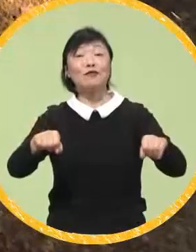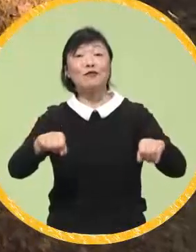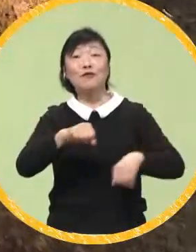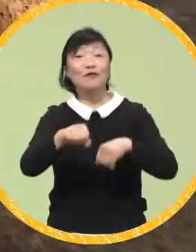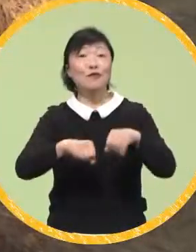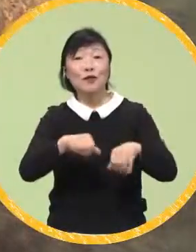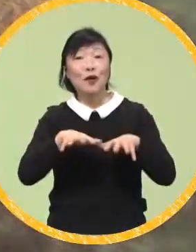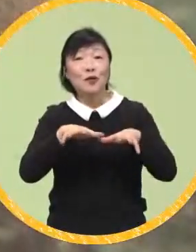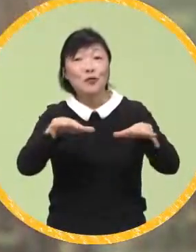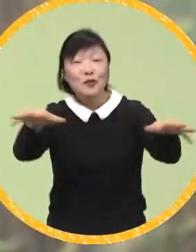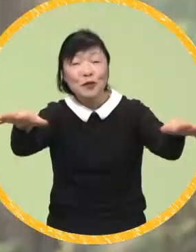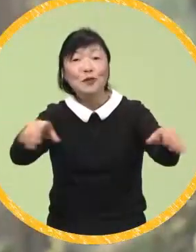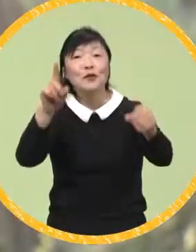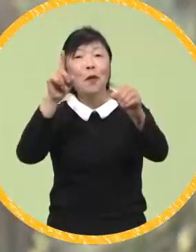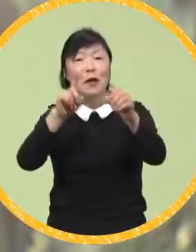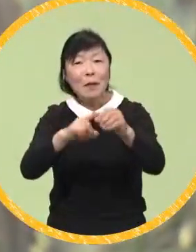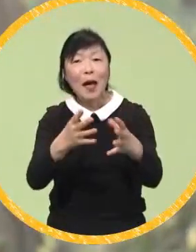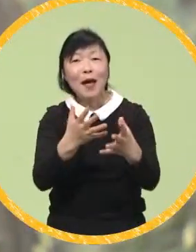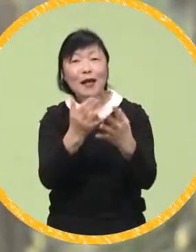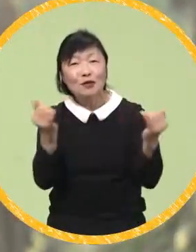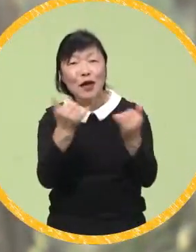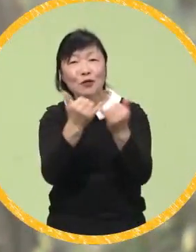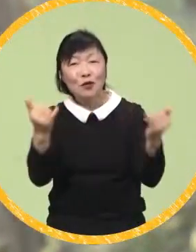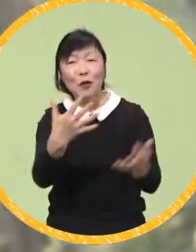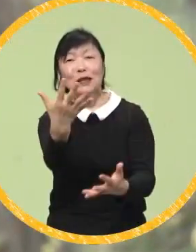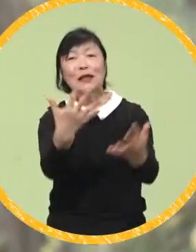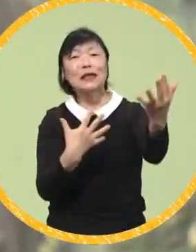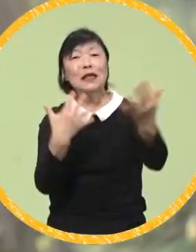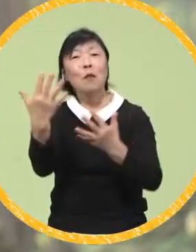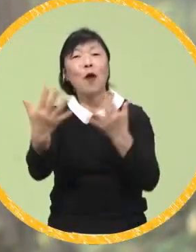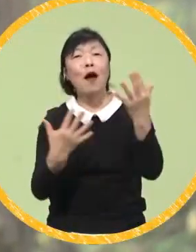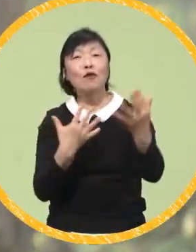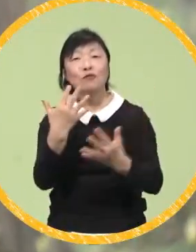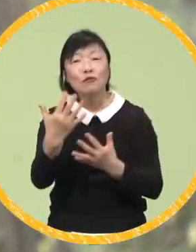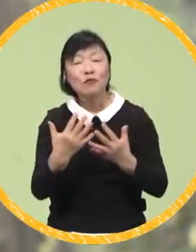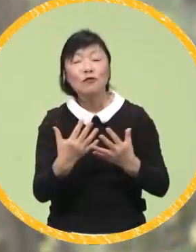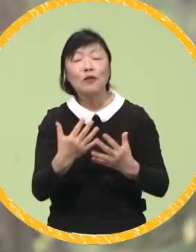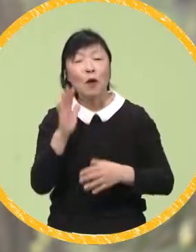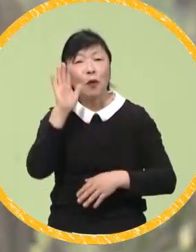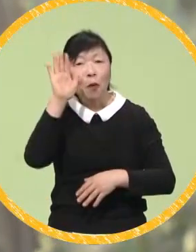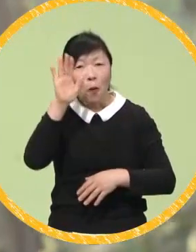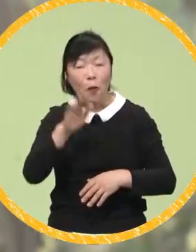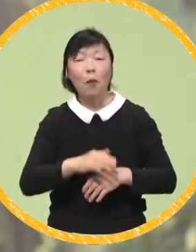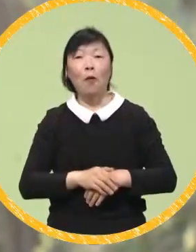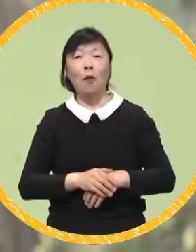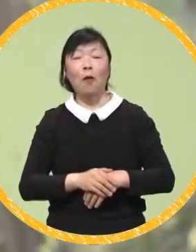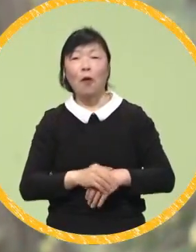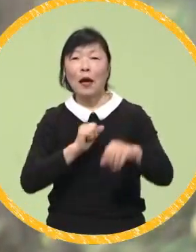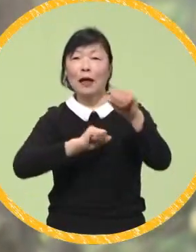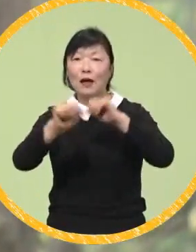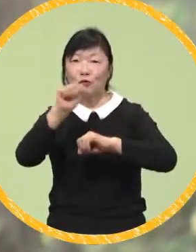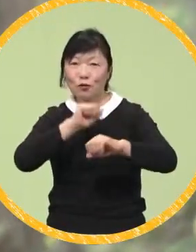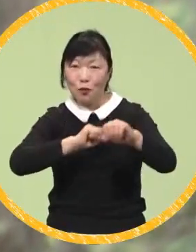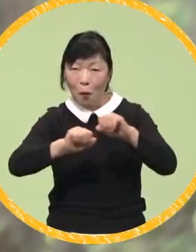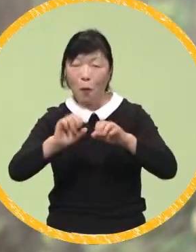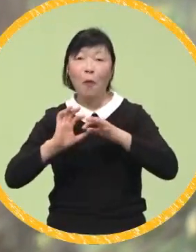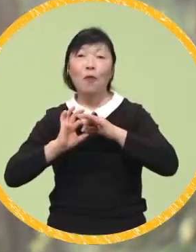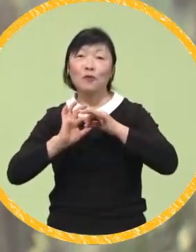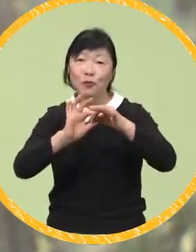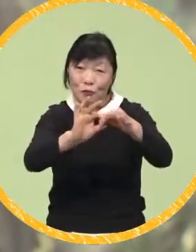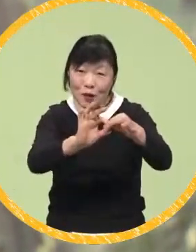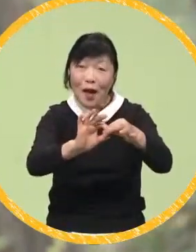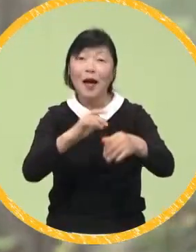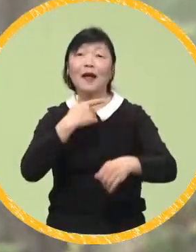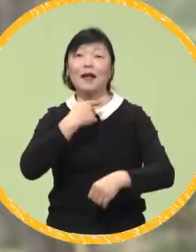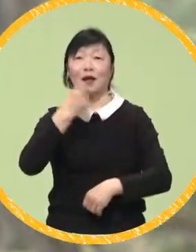につながるためにまあよりあのたくさん来てもらえるようにマート今後ともまああの子した活動の継続してできれ